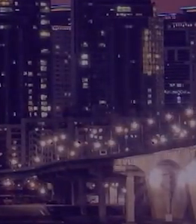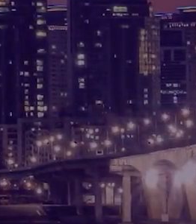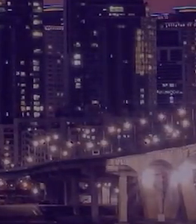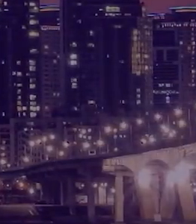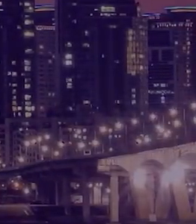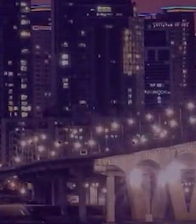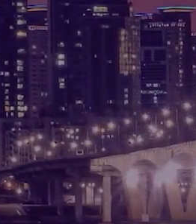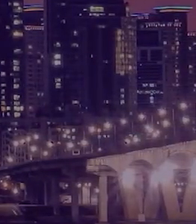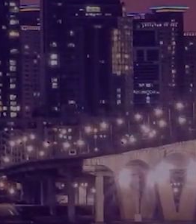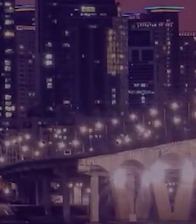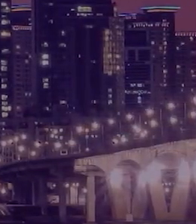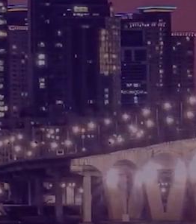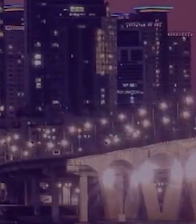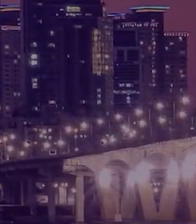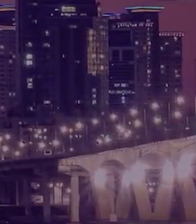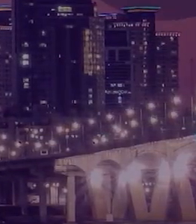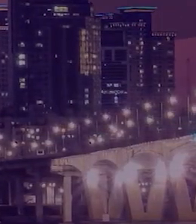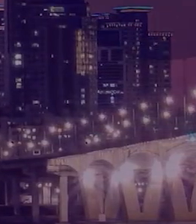예정입니다